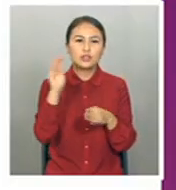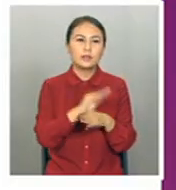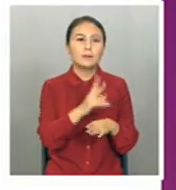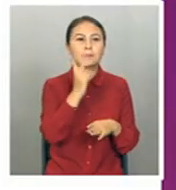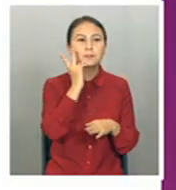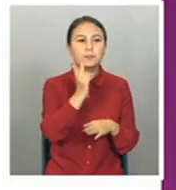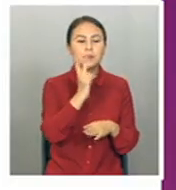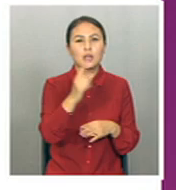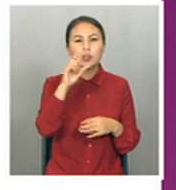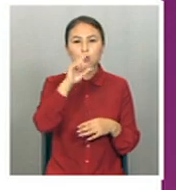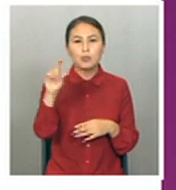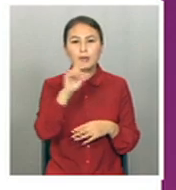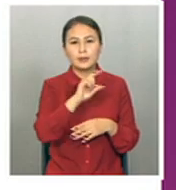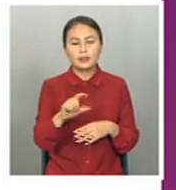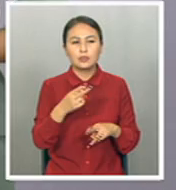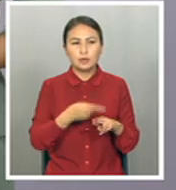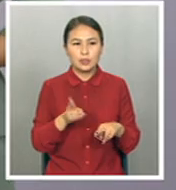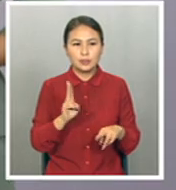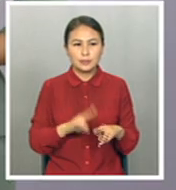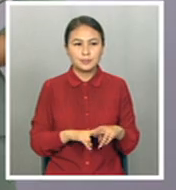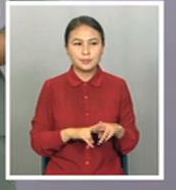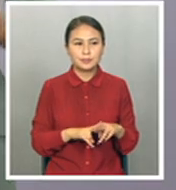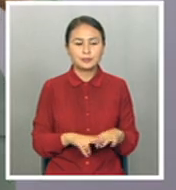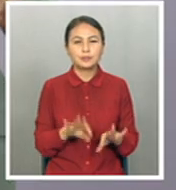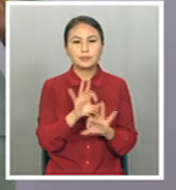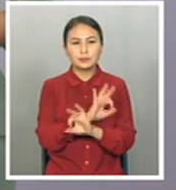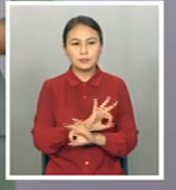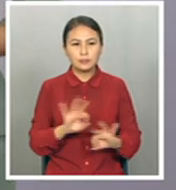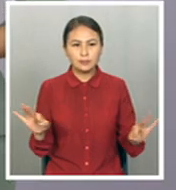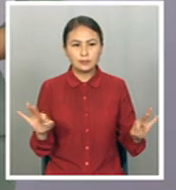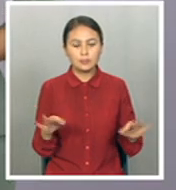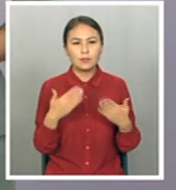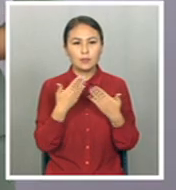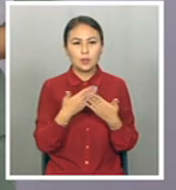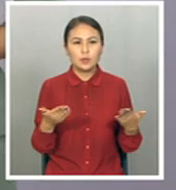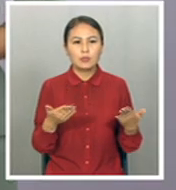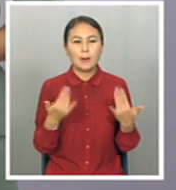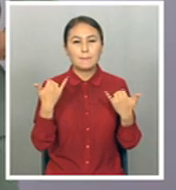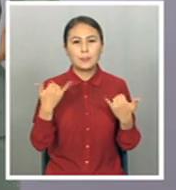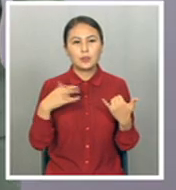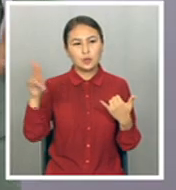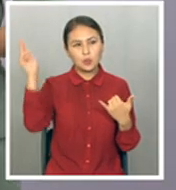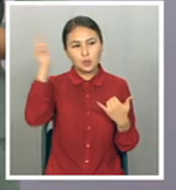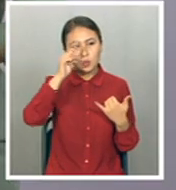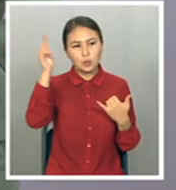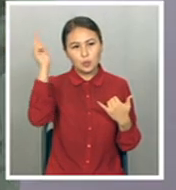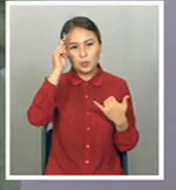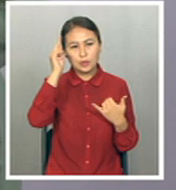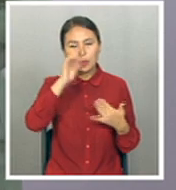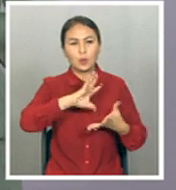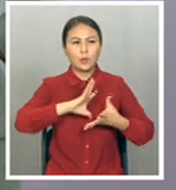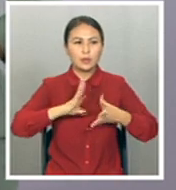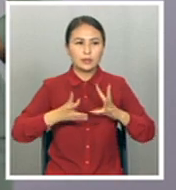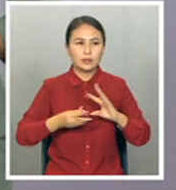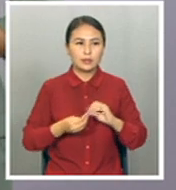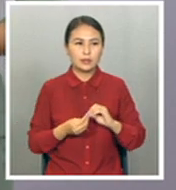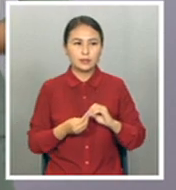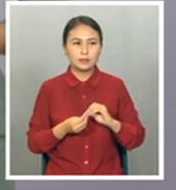2 шумақтан тұрады. Жарайсыздар, осымен бүгінгі сабағымызды